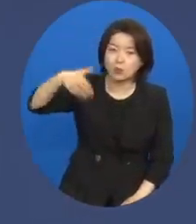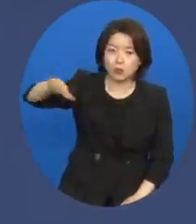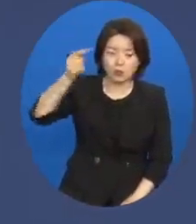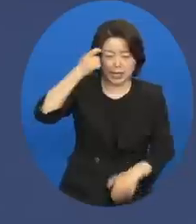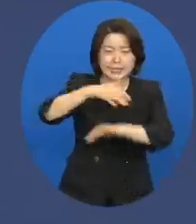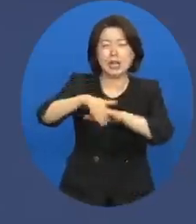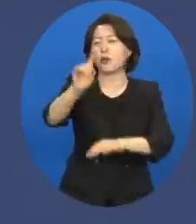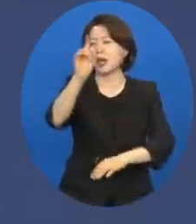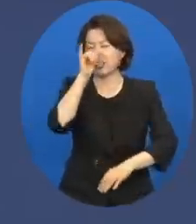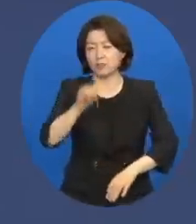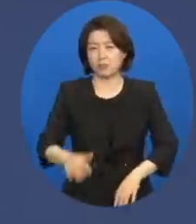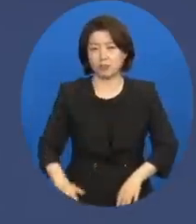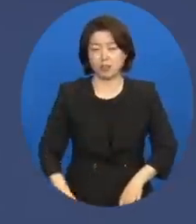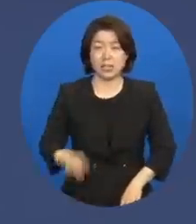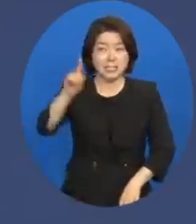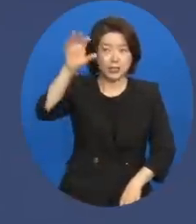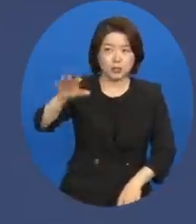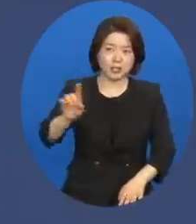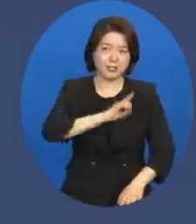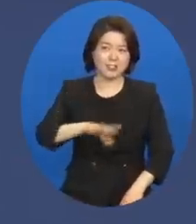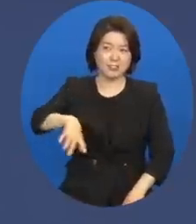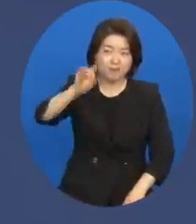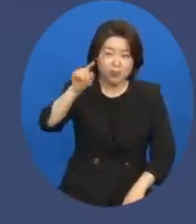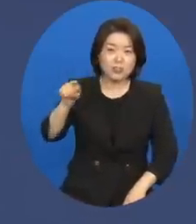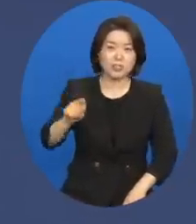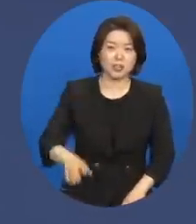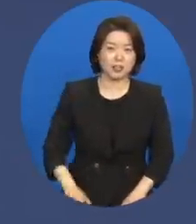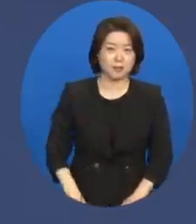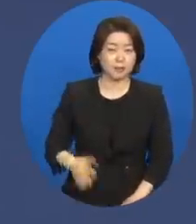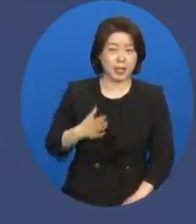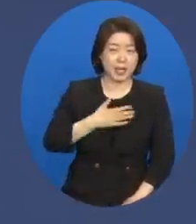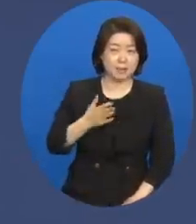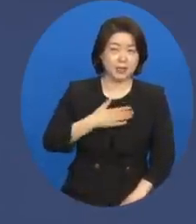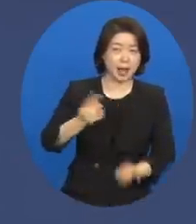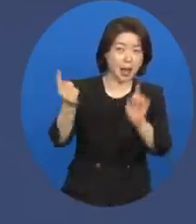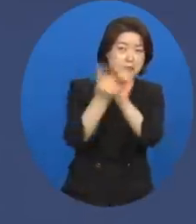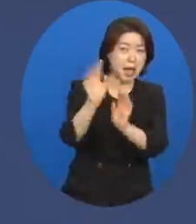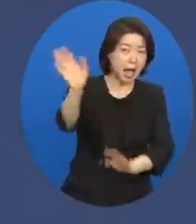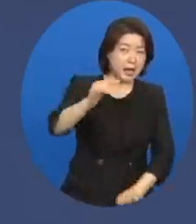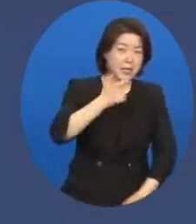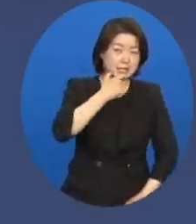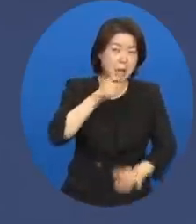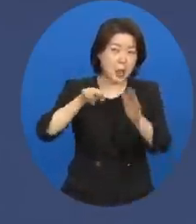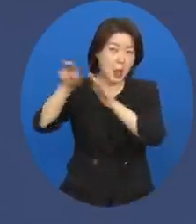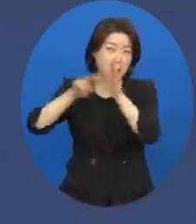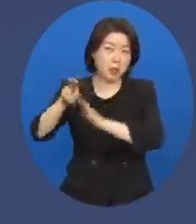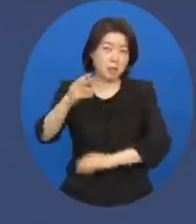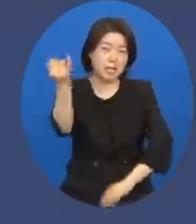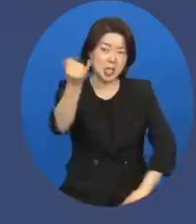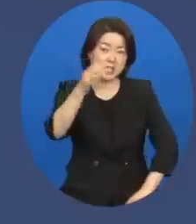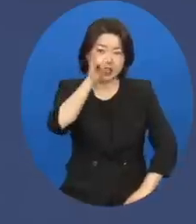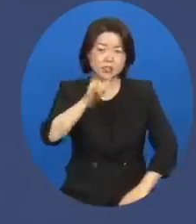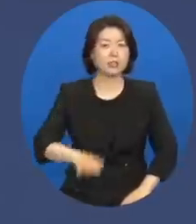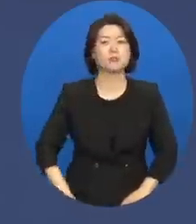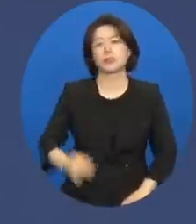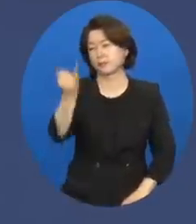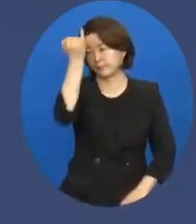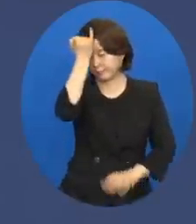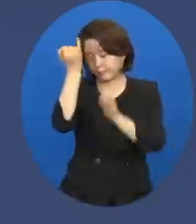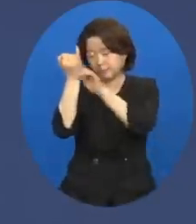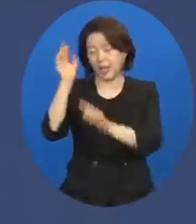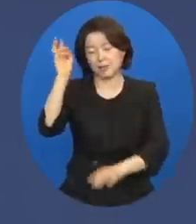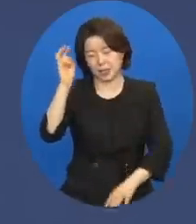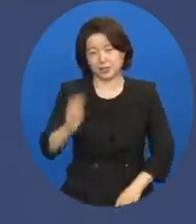하나가 있는데 천국 가면 내 제일 먼저 아마 나를 안 만나려고 제일 피해 다니는 여자 그러면 하와 누님일 거예요